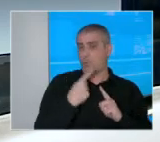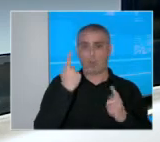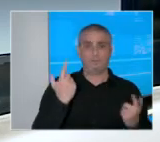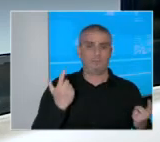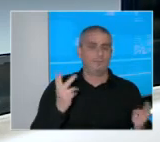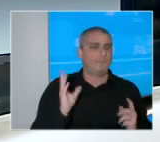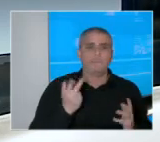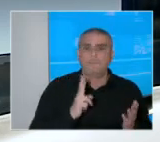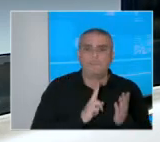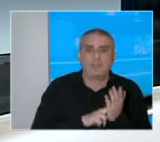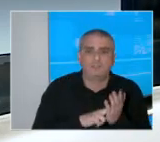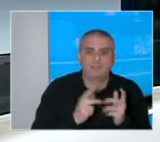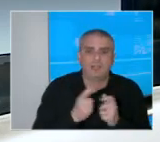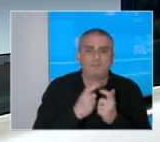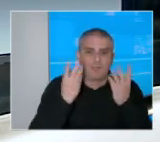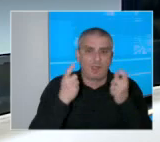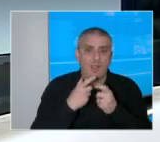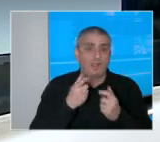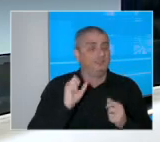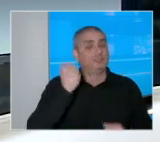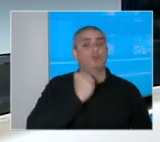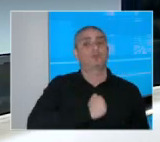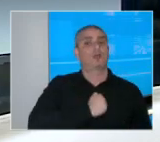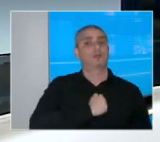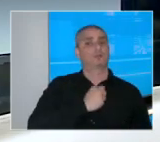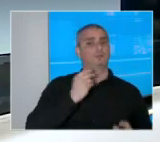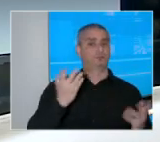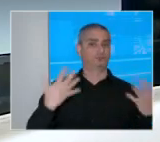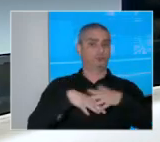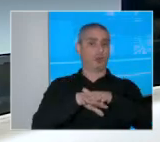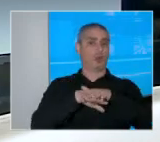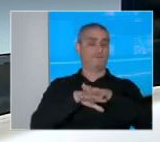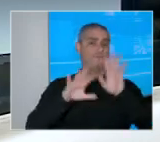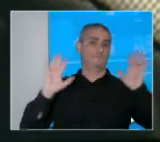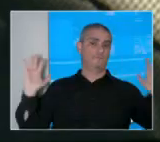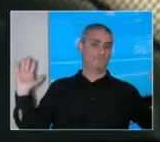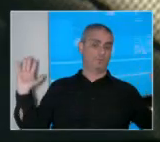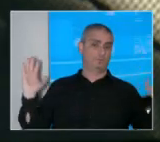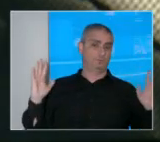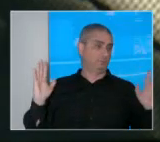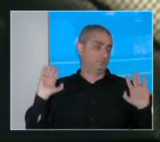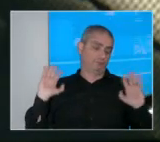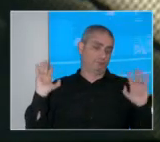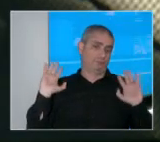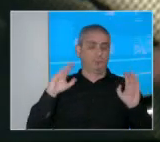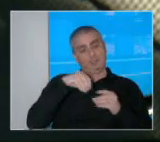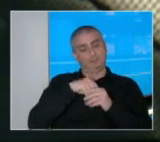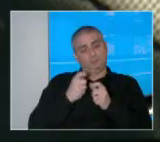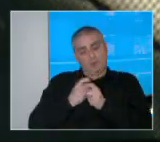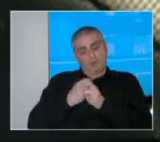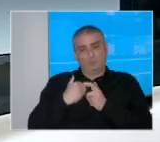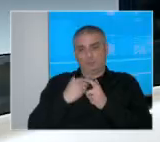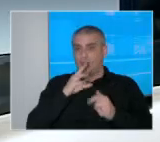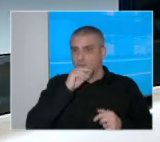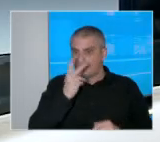הדתית... אתה אומר, מה הצדקה למפלגה המגזרית? הציונות הדתית נושאת את דגל השילוב. אז א', אני מציע שתדברו... אתם אומרים, לא, תצביעו מגזרי. א', אני